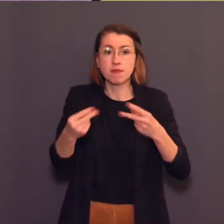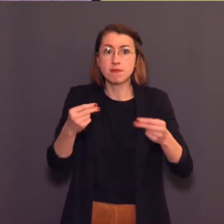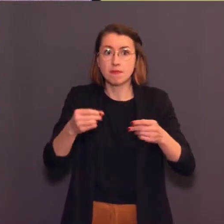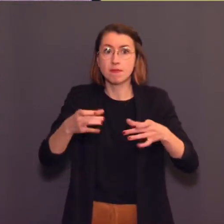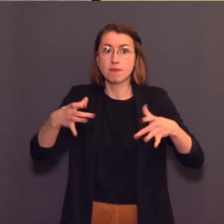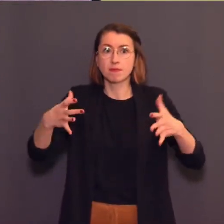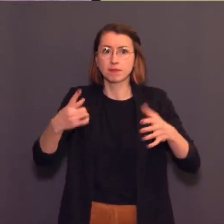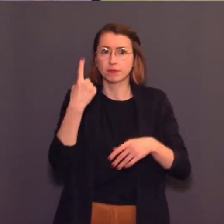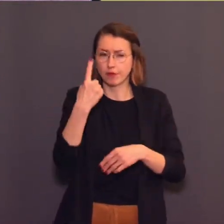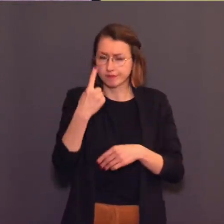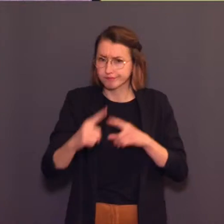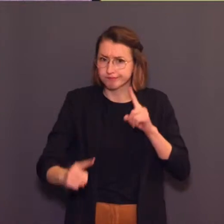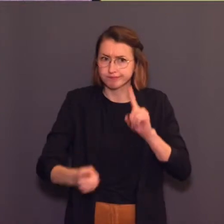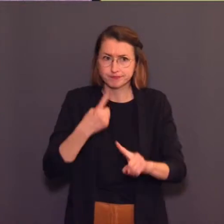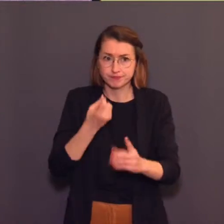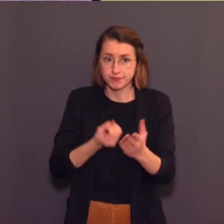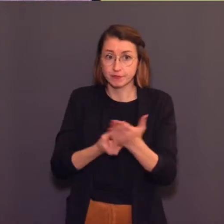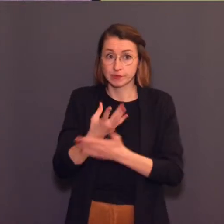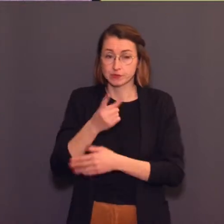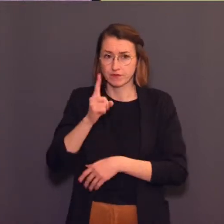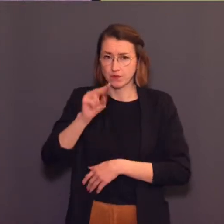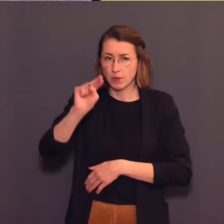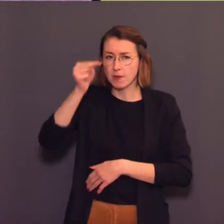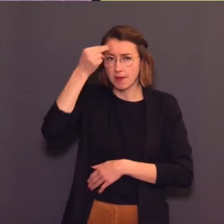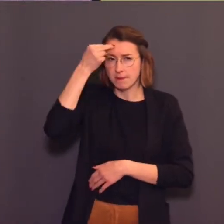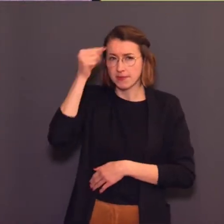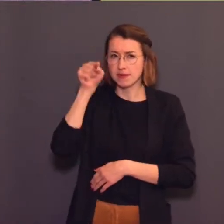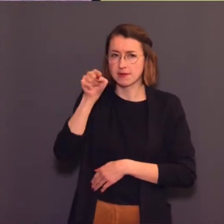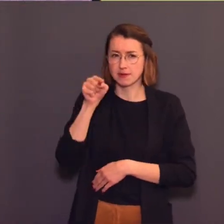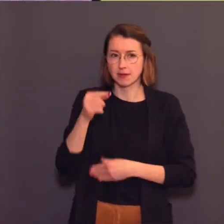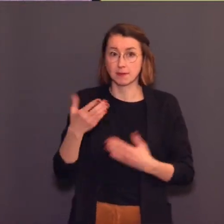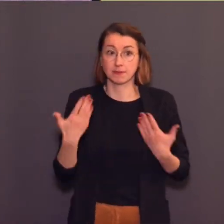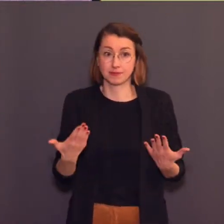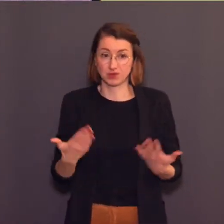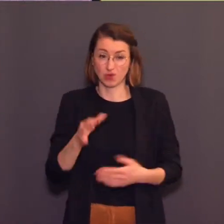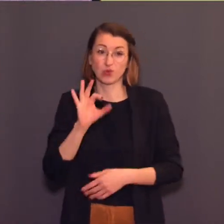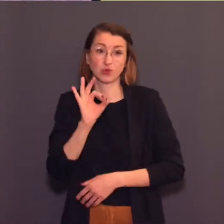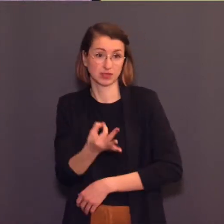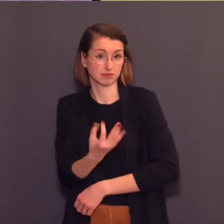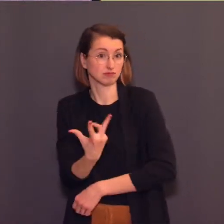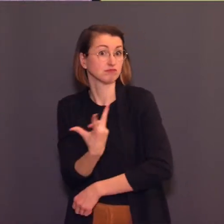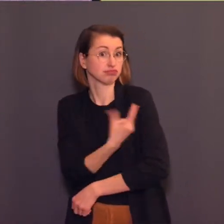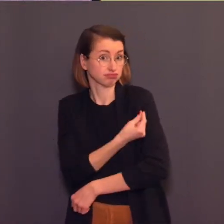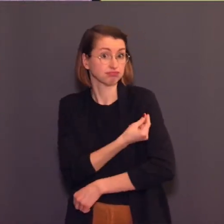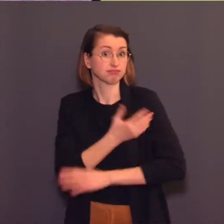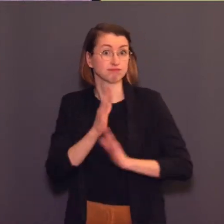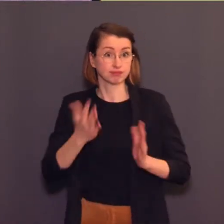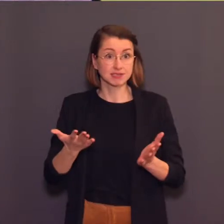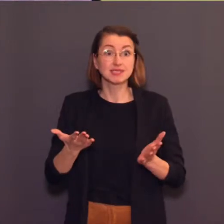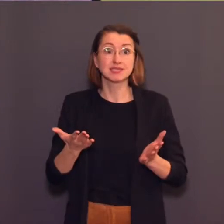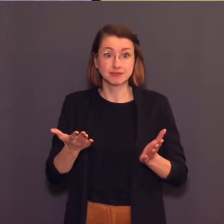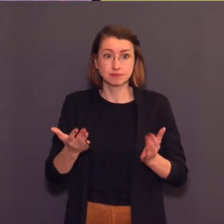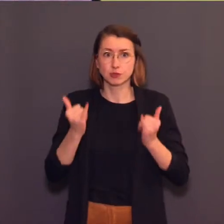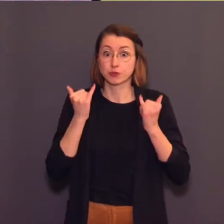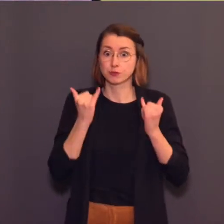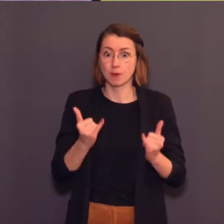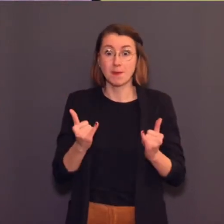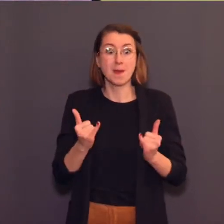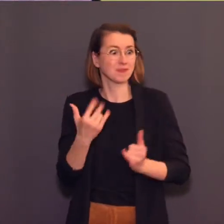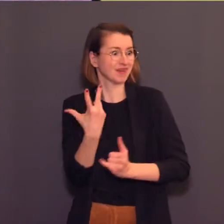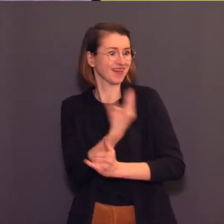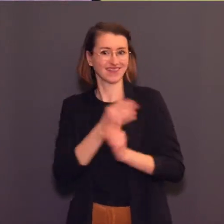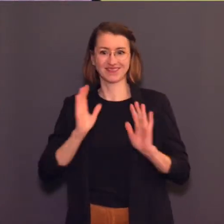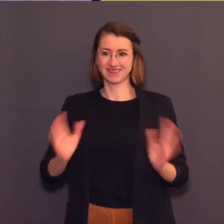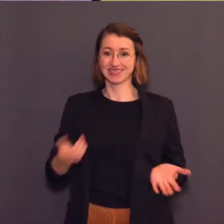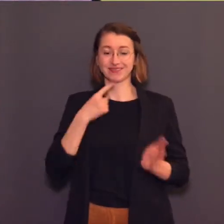rappeler. C'est qu'actuellement, même si vous êtes vacciné, vous devez continuer à respecter les mêmes mesures. En